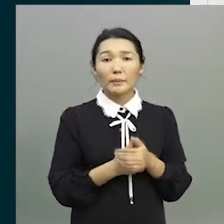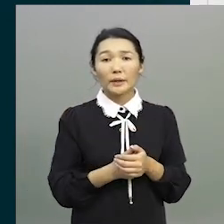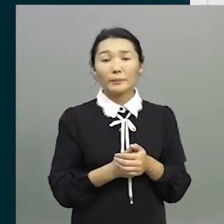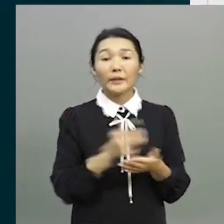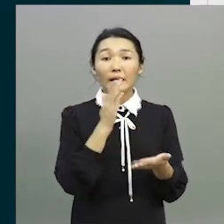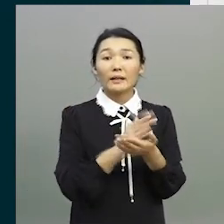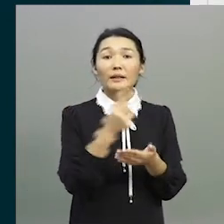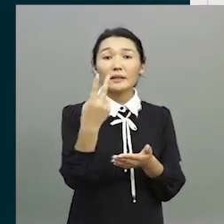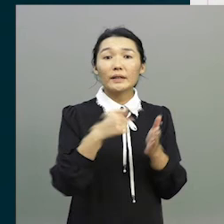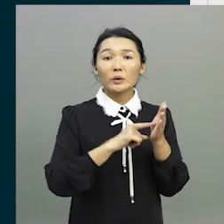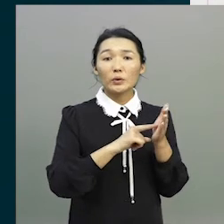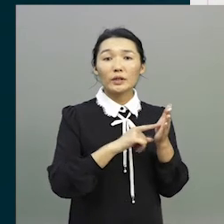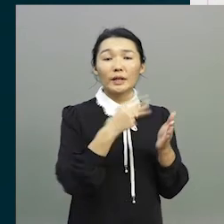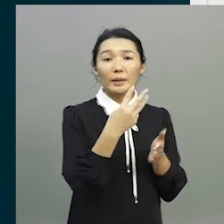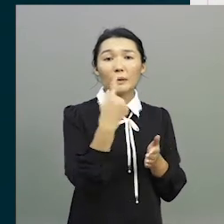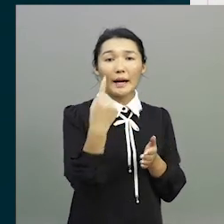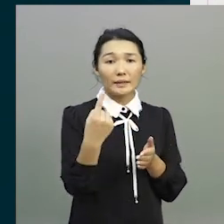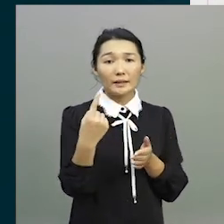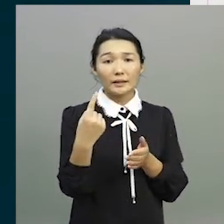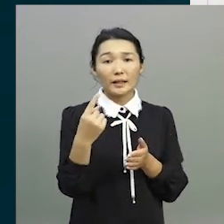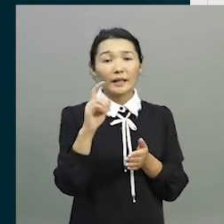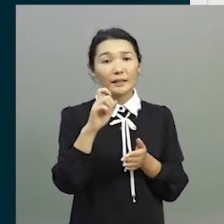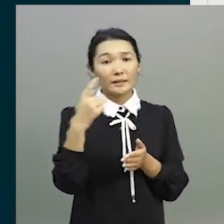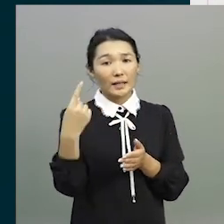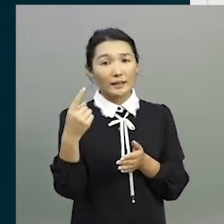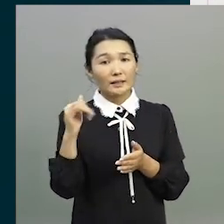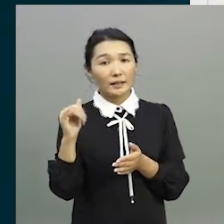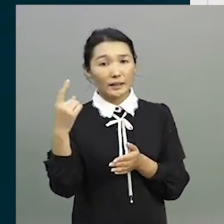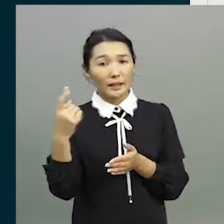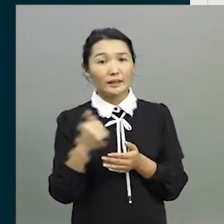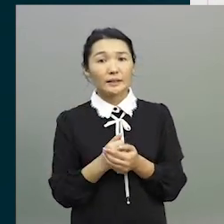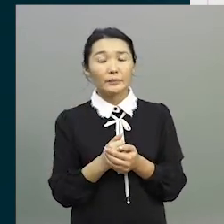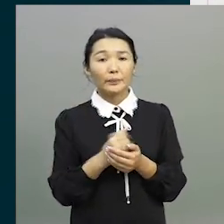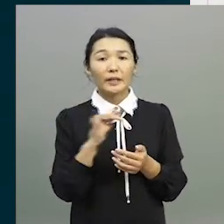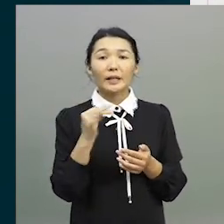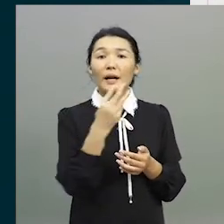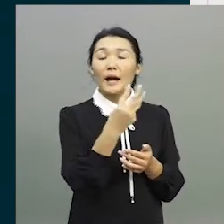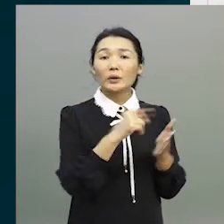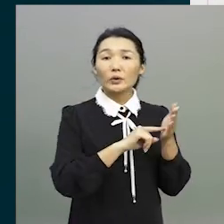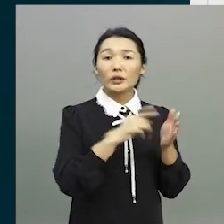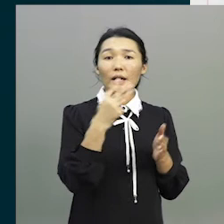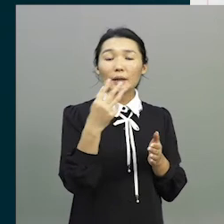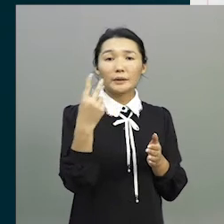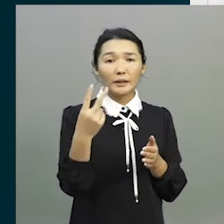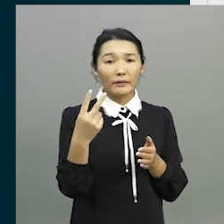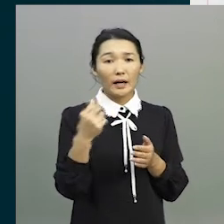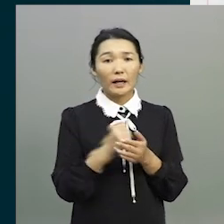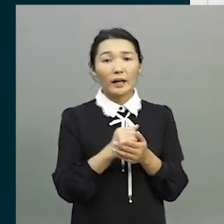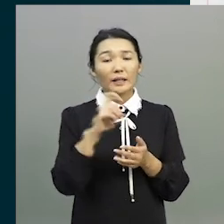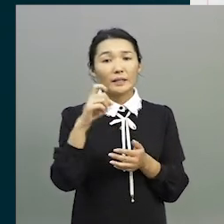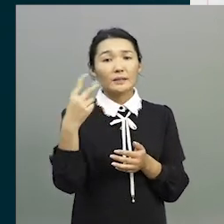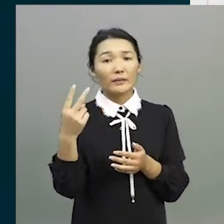две точки м1 с координатами x 1 y1 и м2 с координатами x2